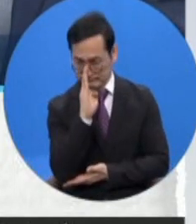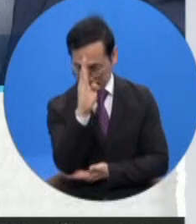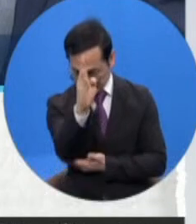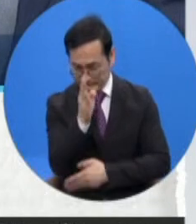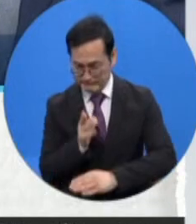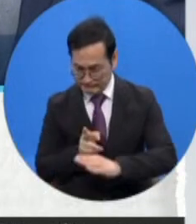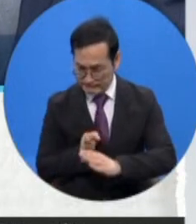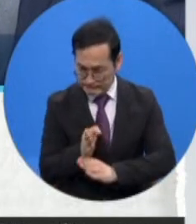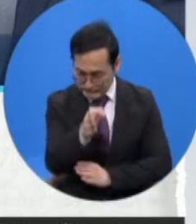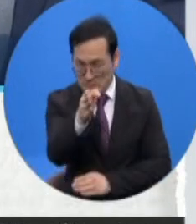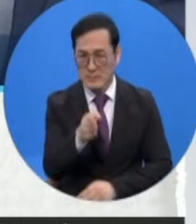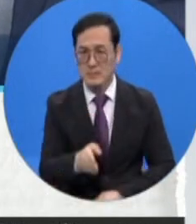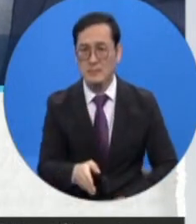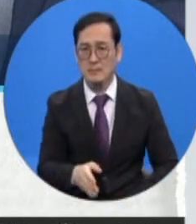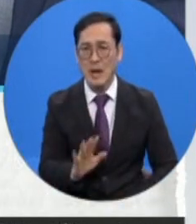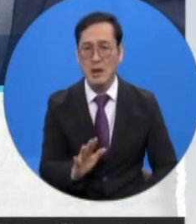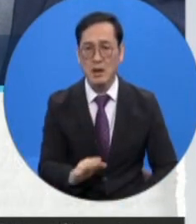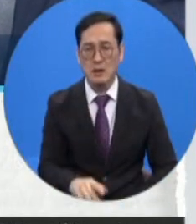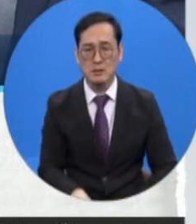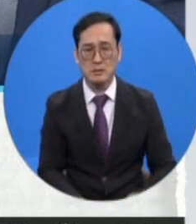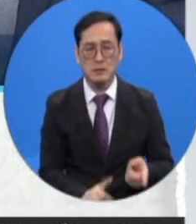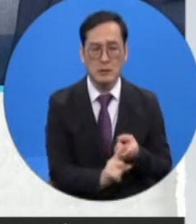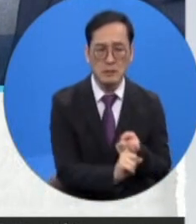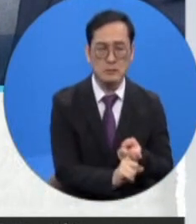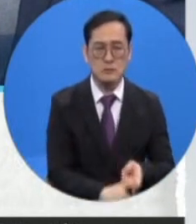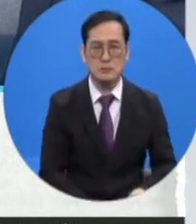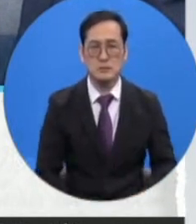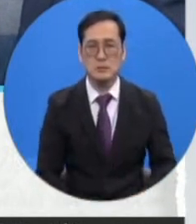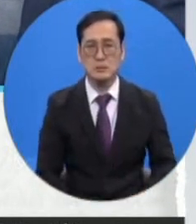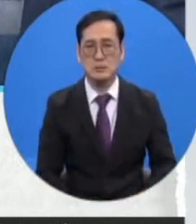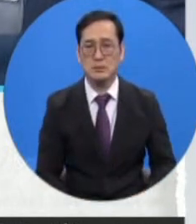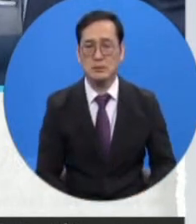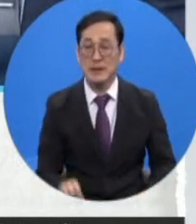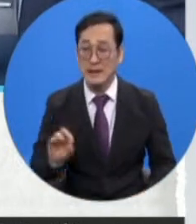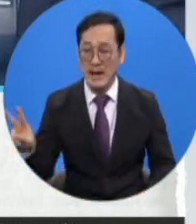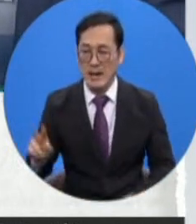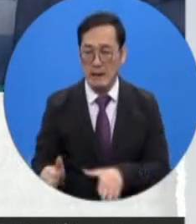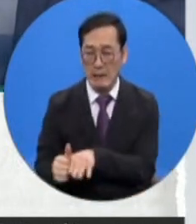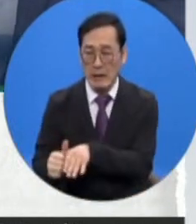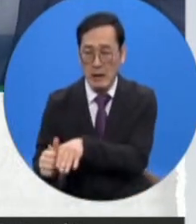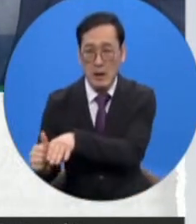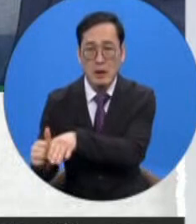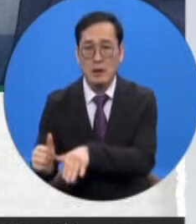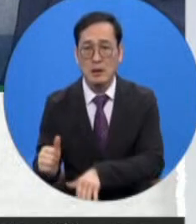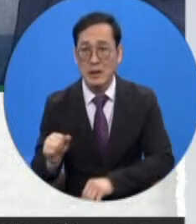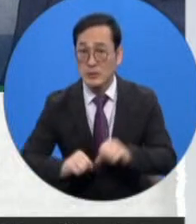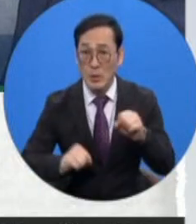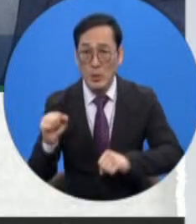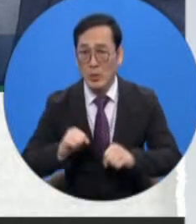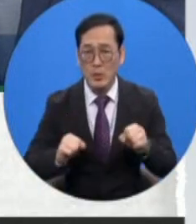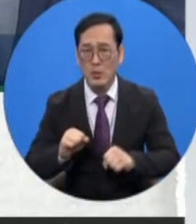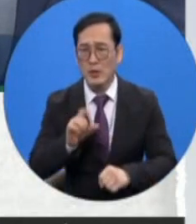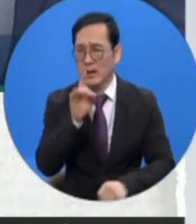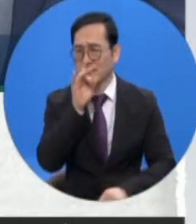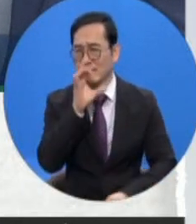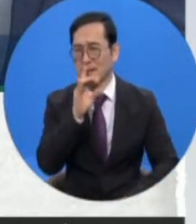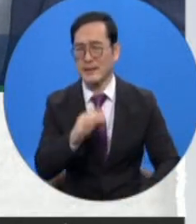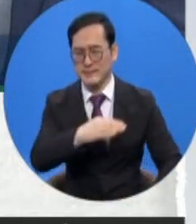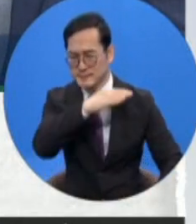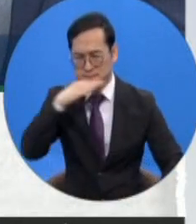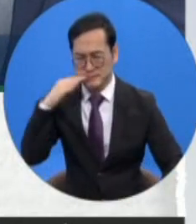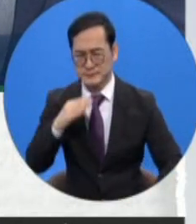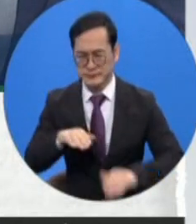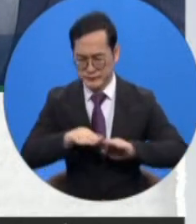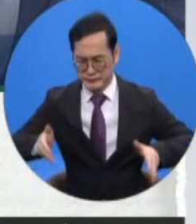싶습니다. 지금이라도 공수처가 해야 될 일과 하지 않아야 될 일 그리고 정말 균형 잡힌 수사를 하고